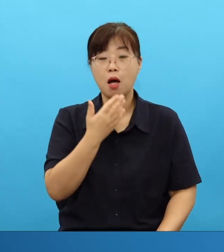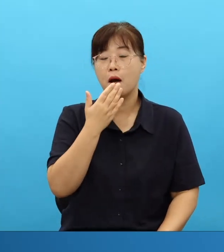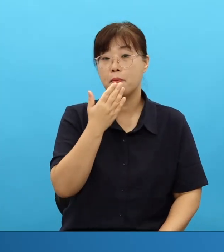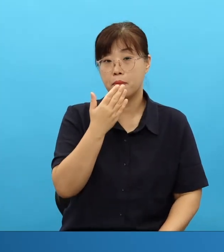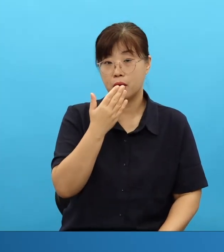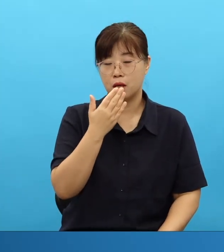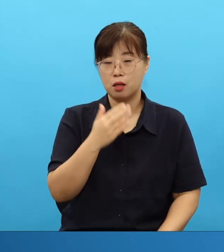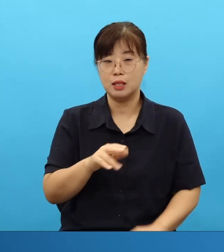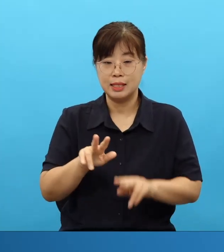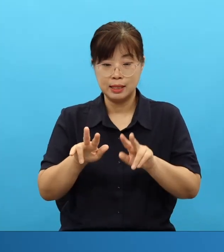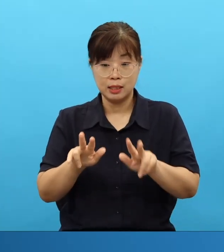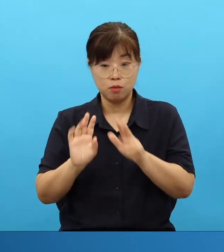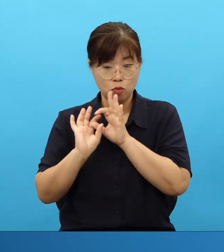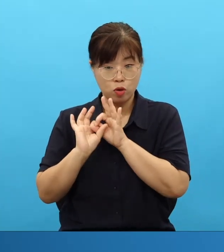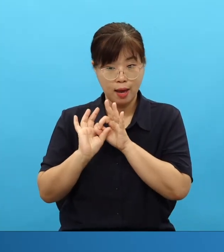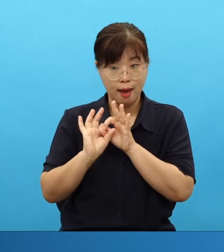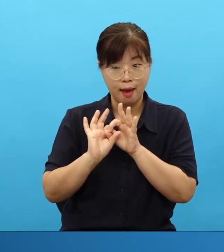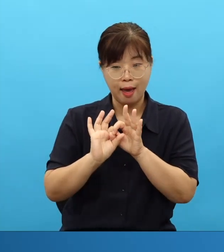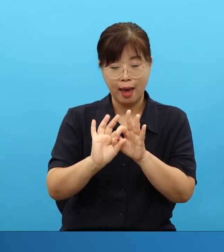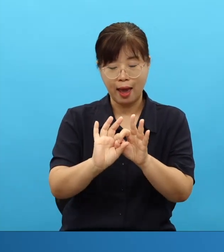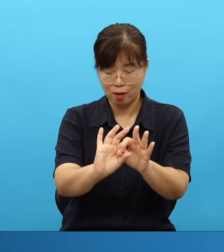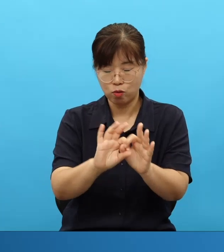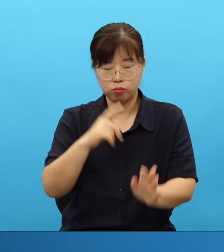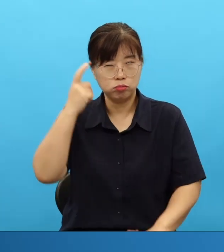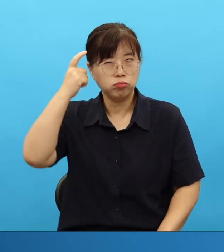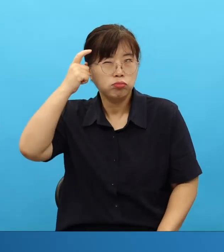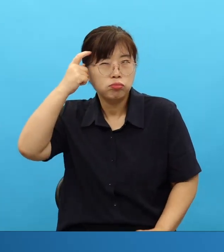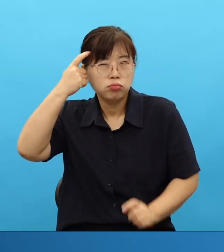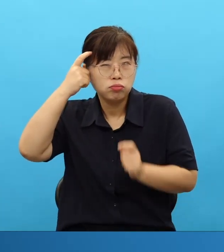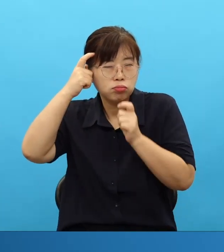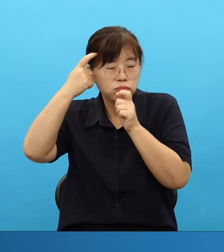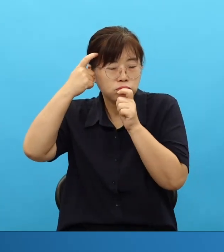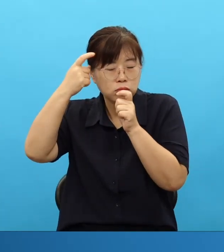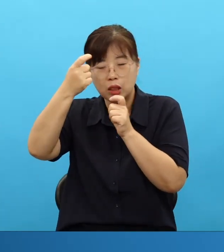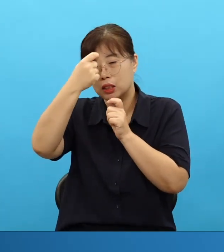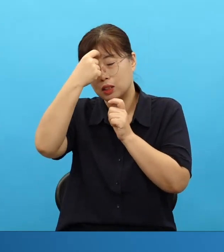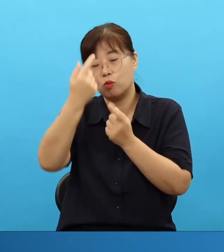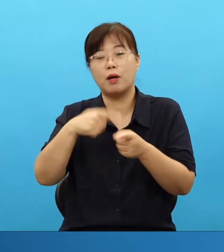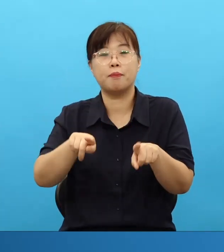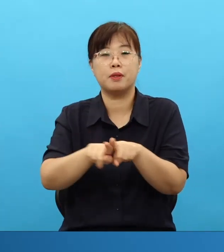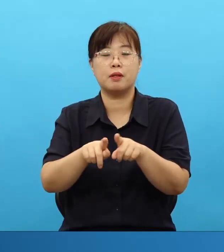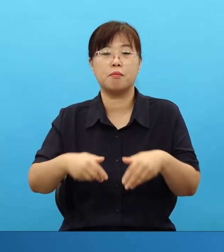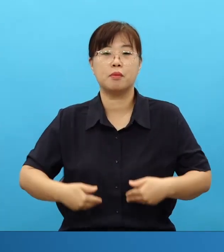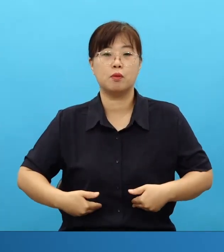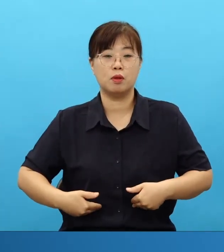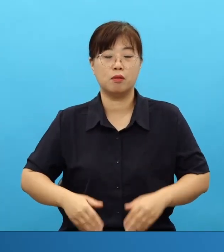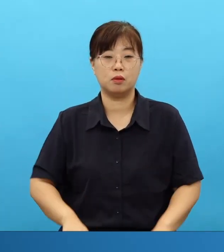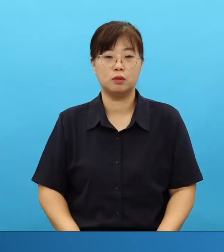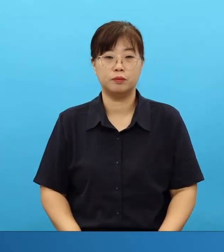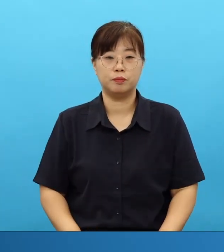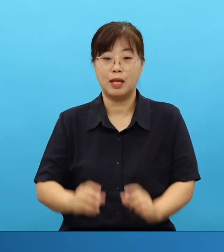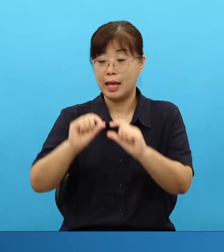됩니다 대부분 이게 기도를 못누리고 있기 때문에 굉 힘들죠